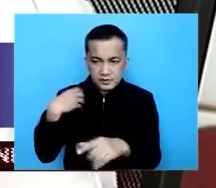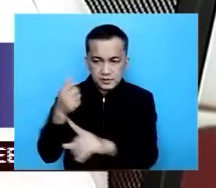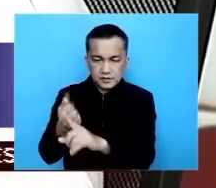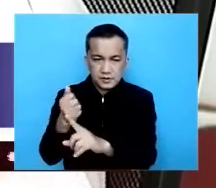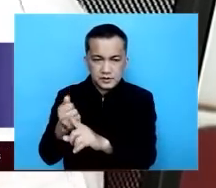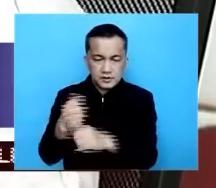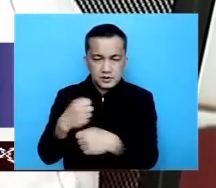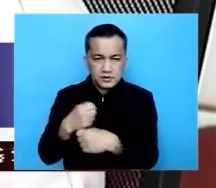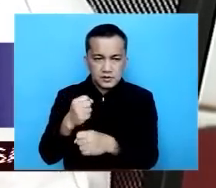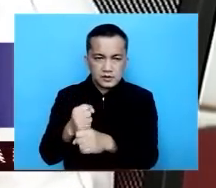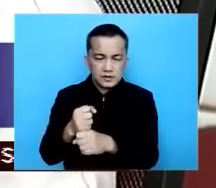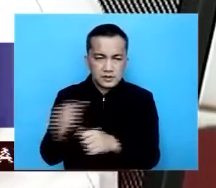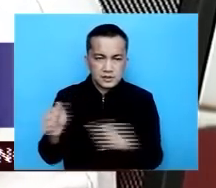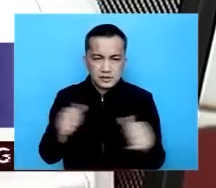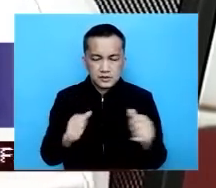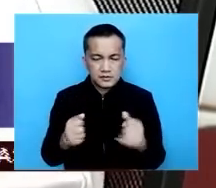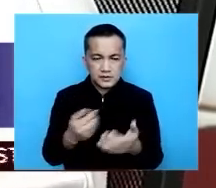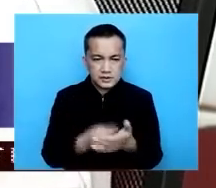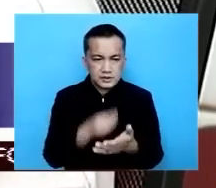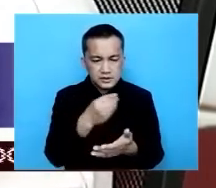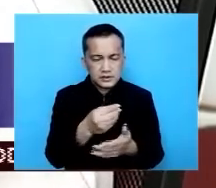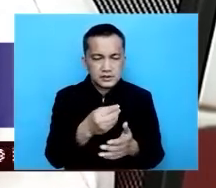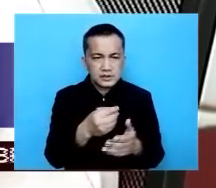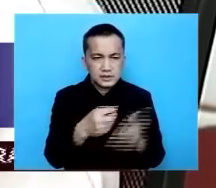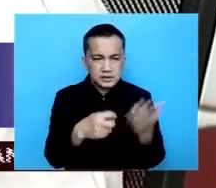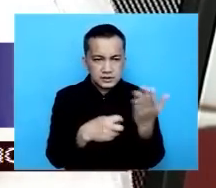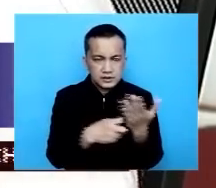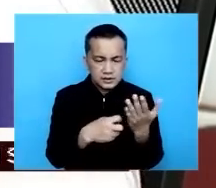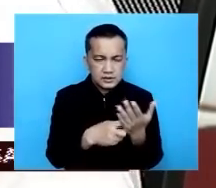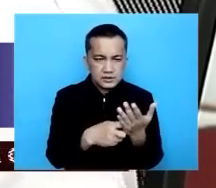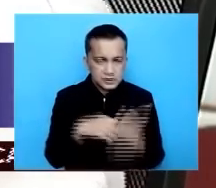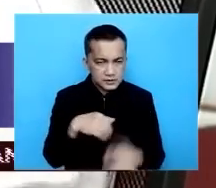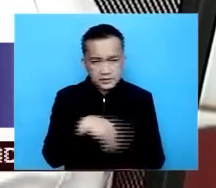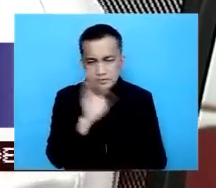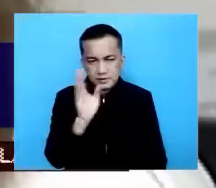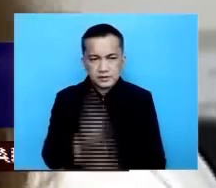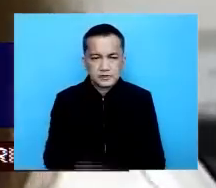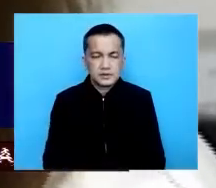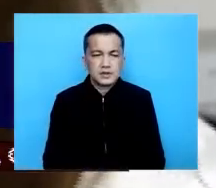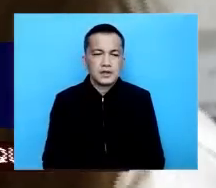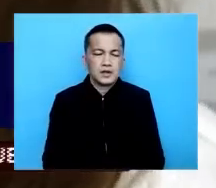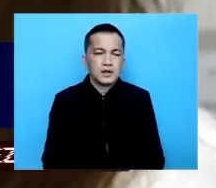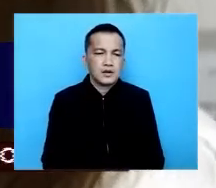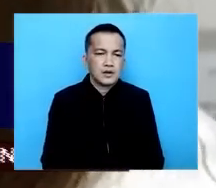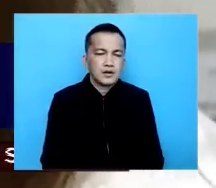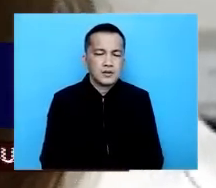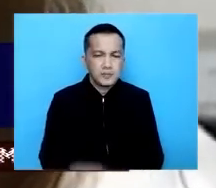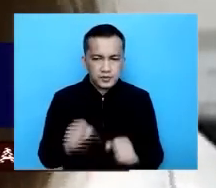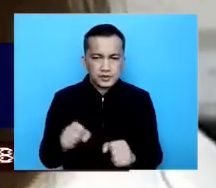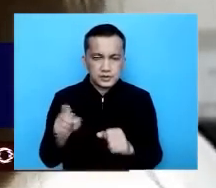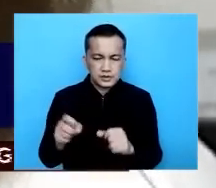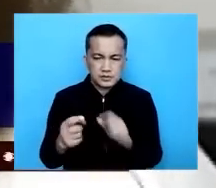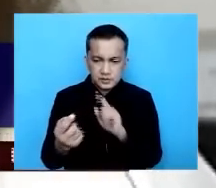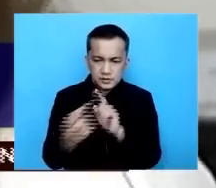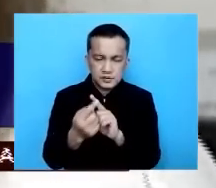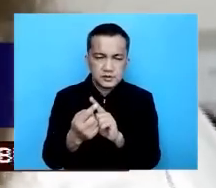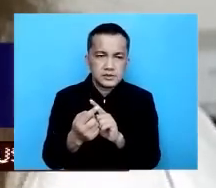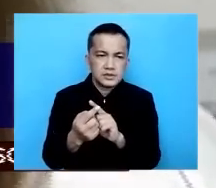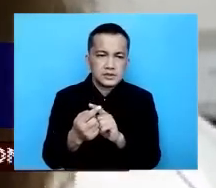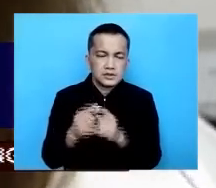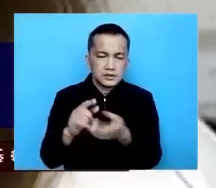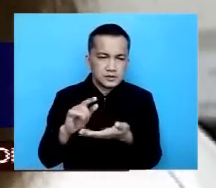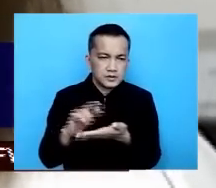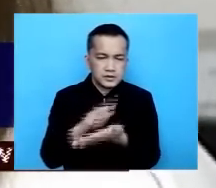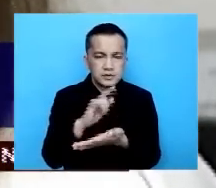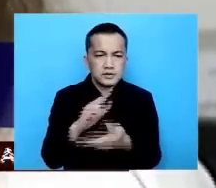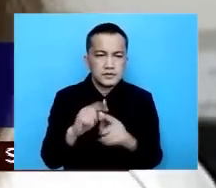ng action na binila ng TCAB at exit visa. So hindi namin po alam. Pwede pa namin siya salubungin dapat sa airport. Kaso